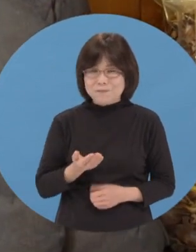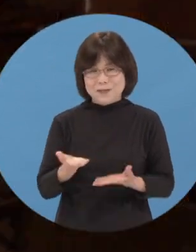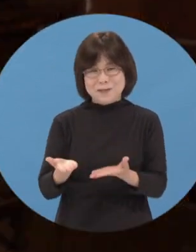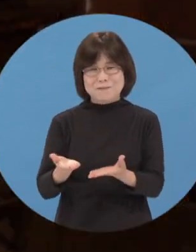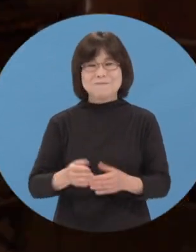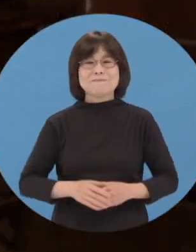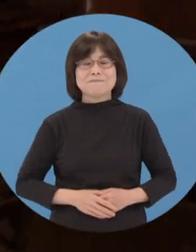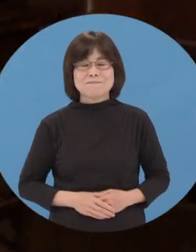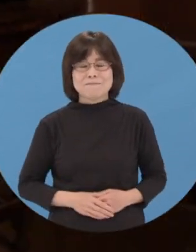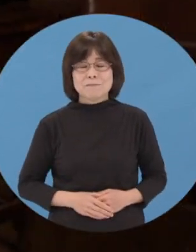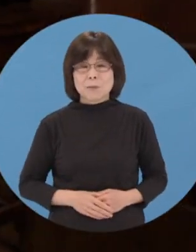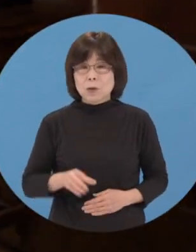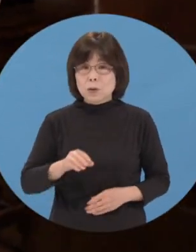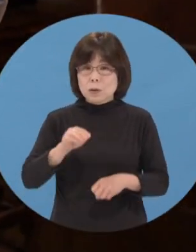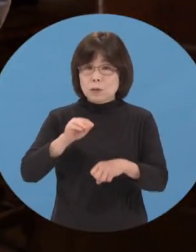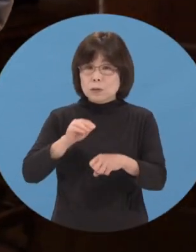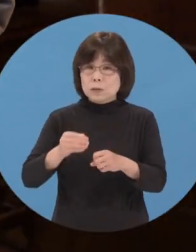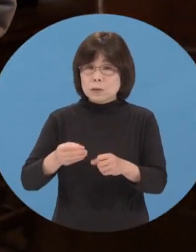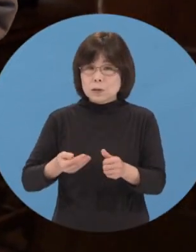か